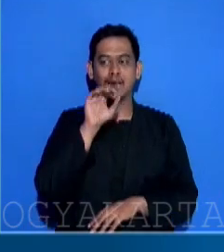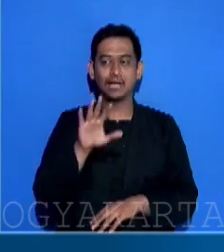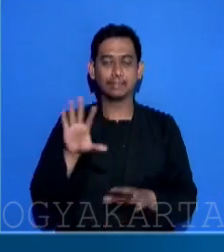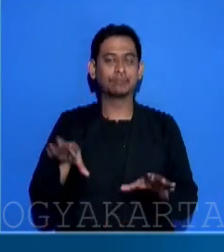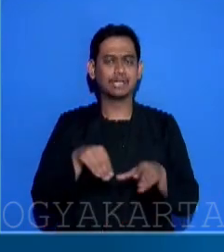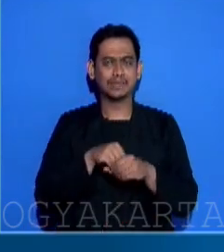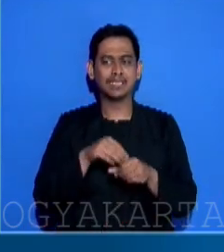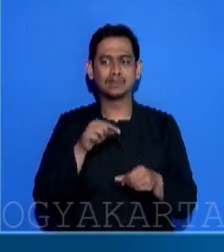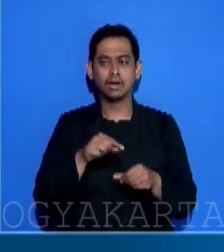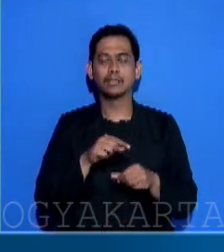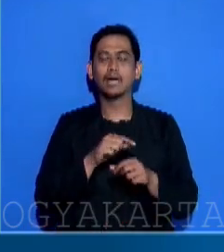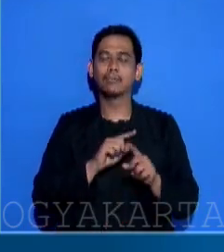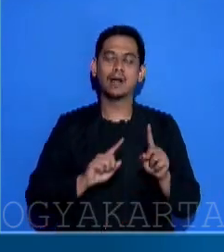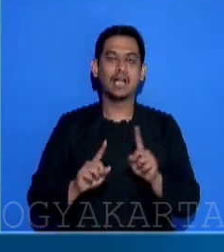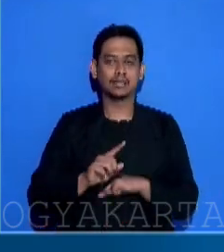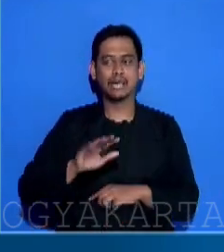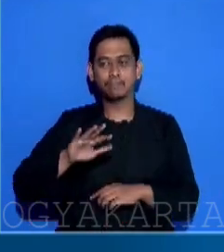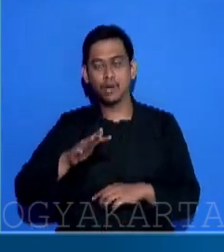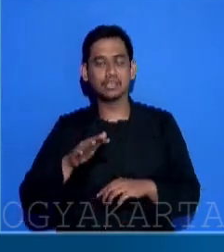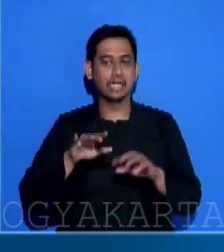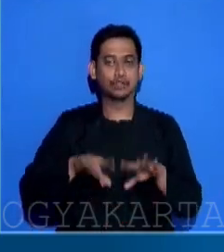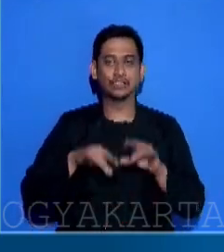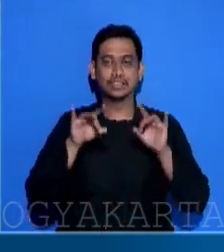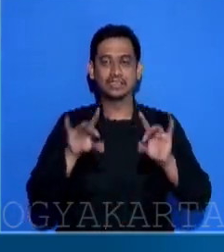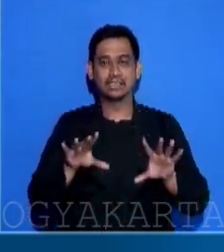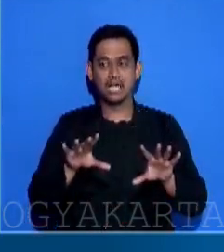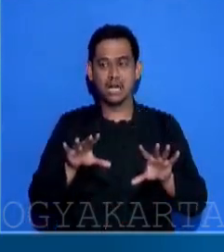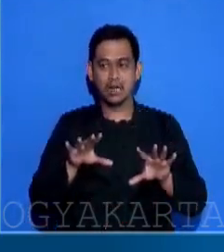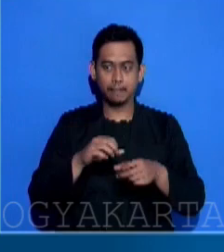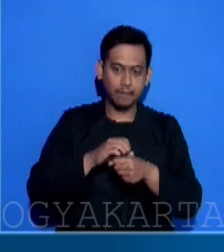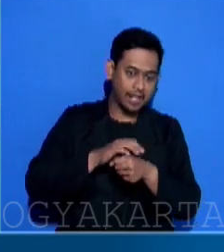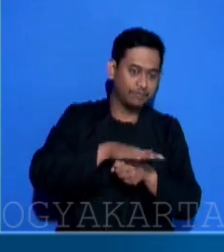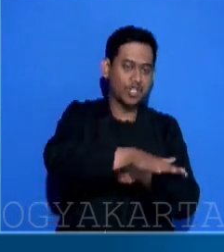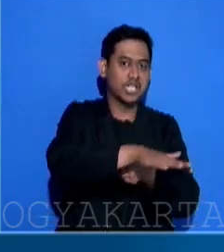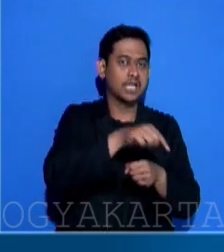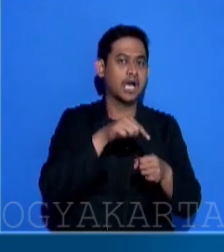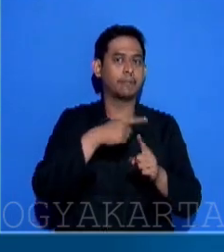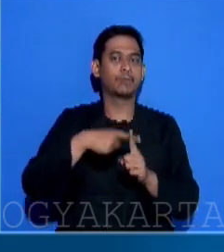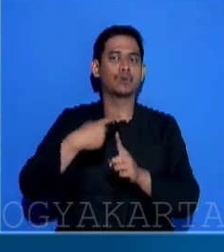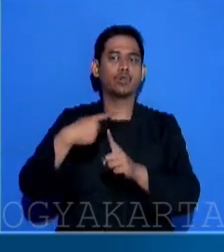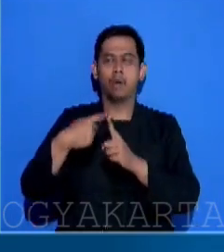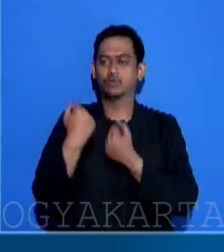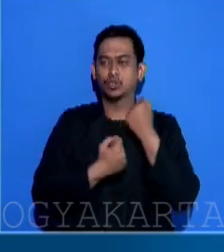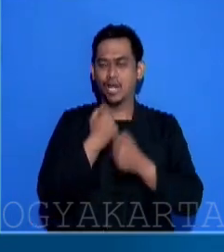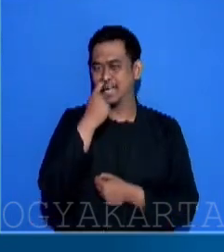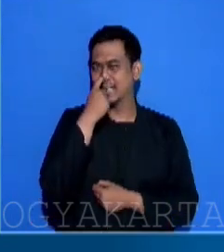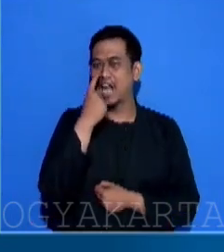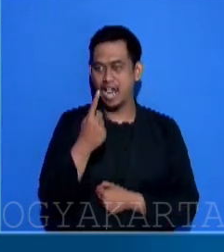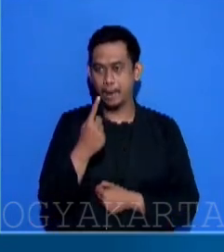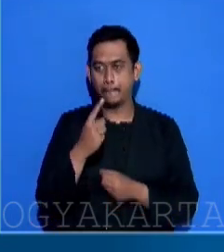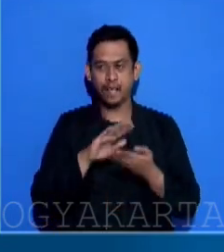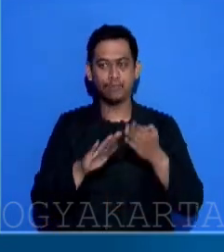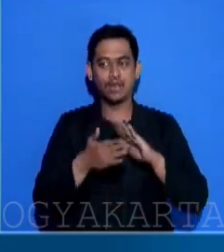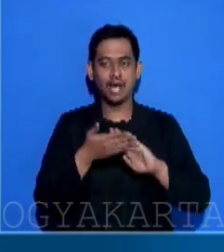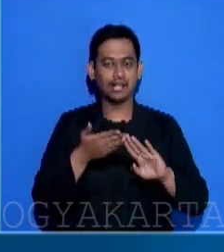delegasi mahasiswa Australia, diharapkan dapat memberi efek positif atas gerakan penghijauan oleh anggota komunitas Tanam Lestari.